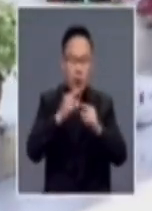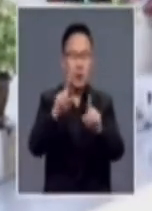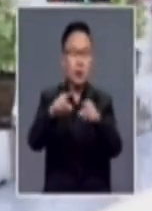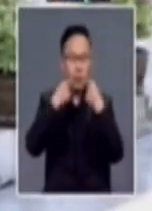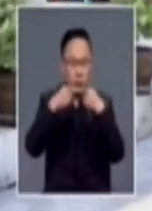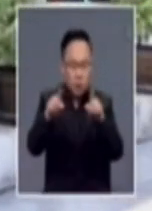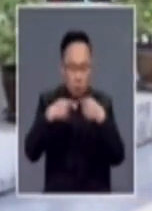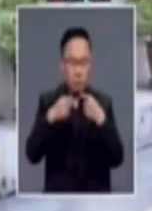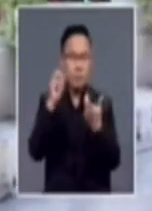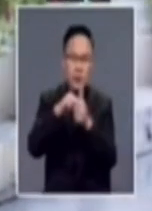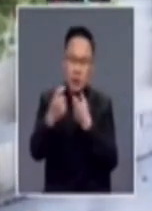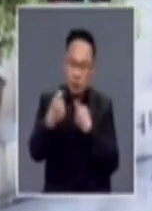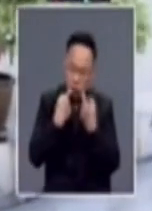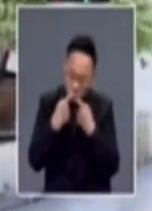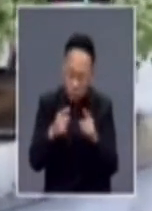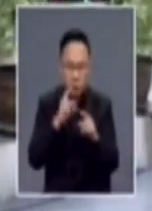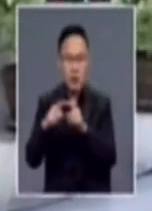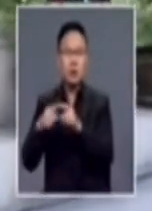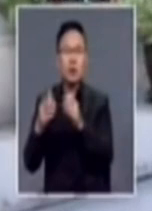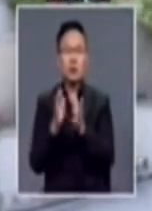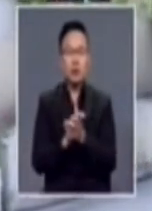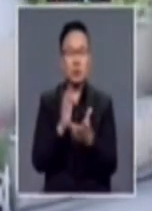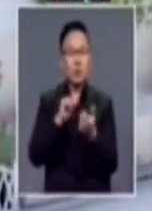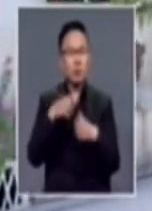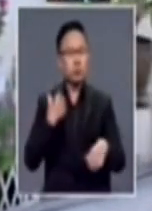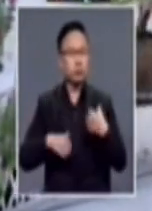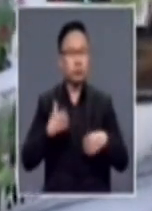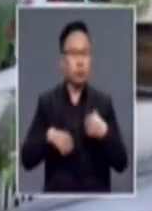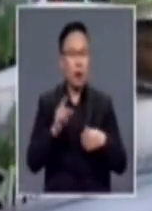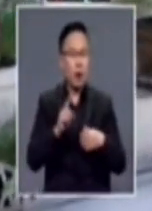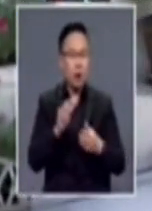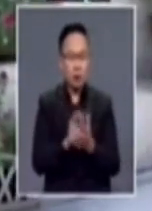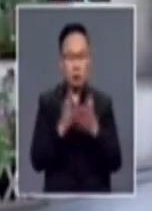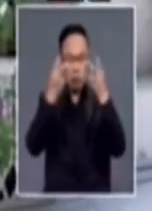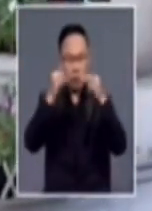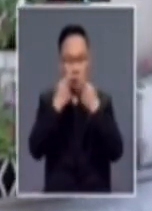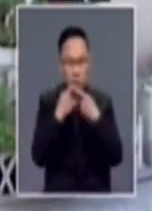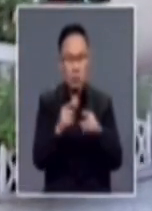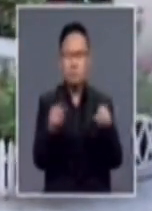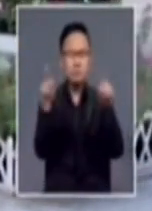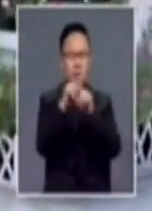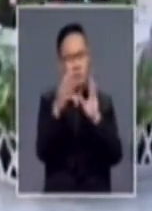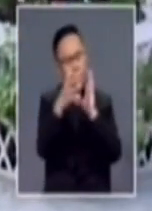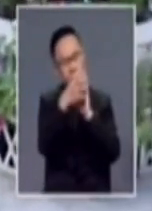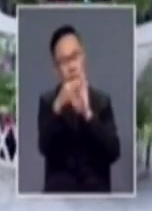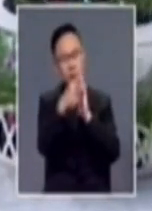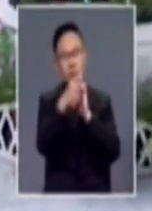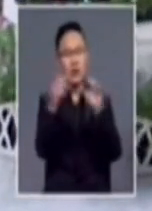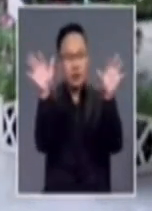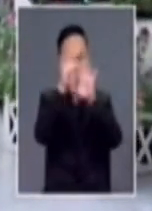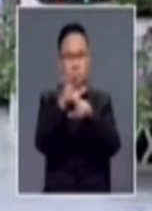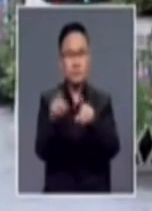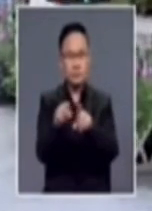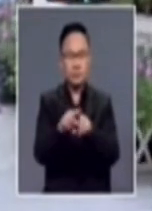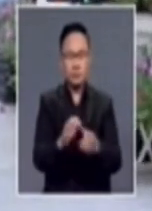ต้องการความเดือดร้อนพระท่านก็จะตอบเหมือนอย่างที่ลงพื้นที่ในจังหวัดภาคอื่นนั่นแหละครับ ค่ะแล้วหลังจากนี้